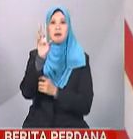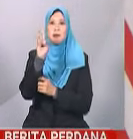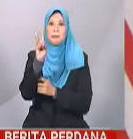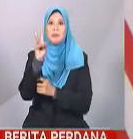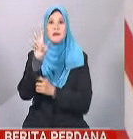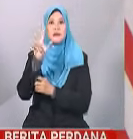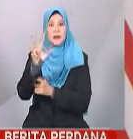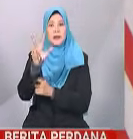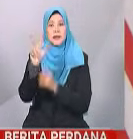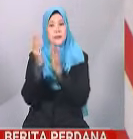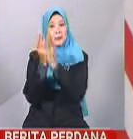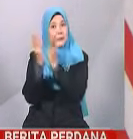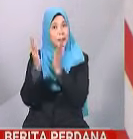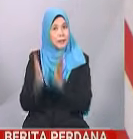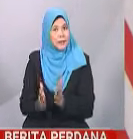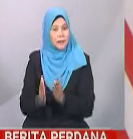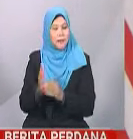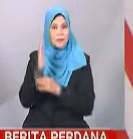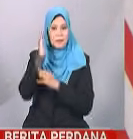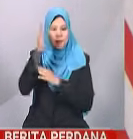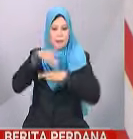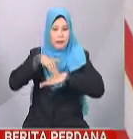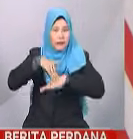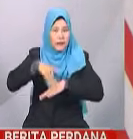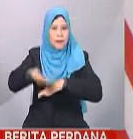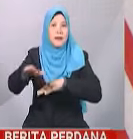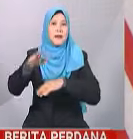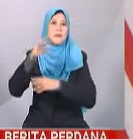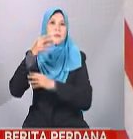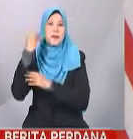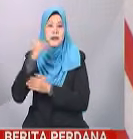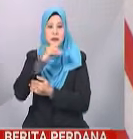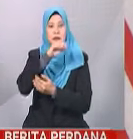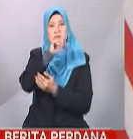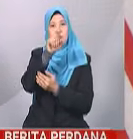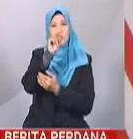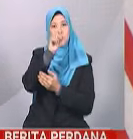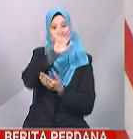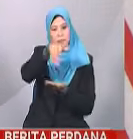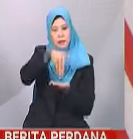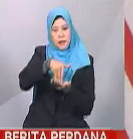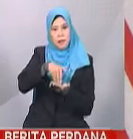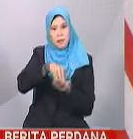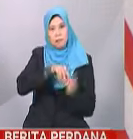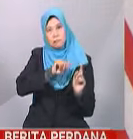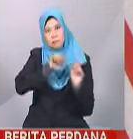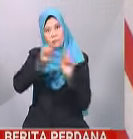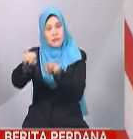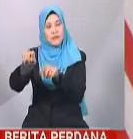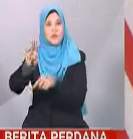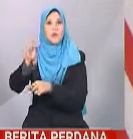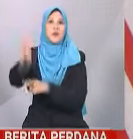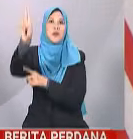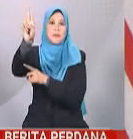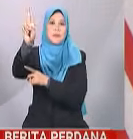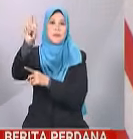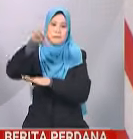863 pelajar akan dihantar pulang dari zon tengah ke zon utara malam ini.